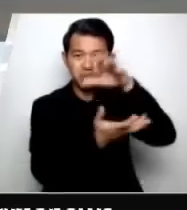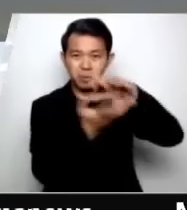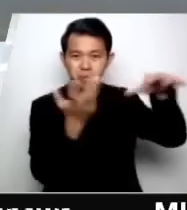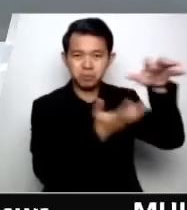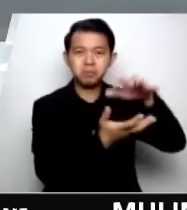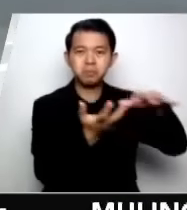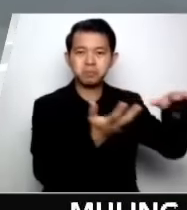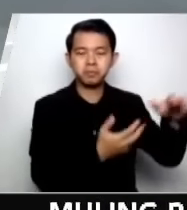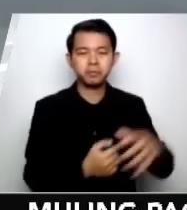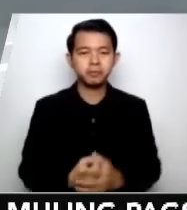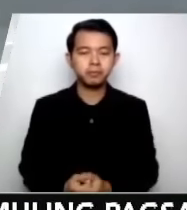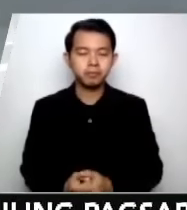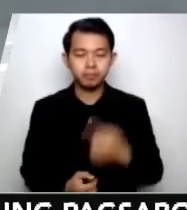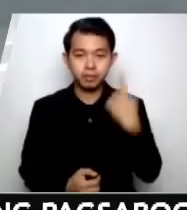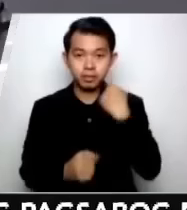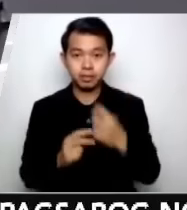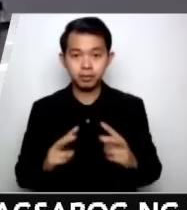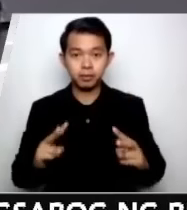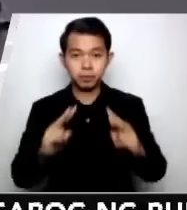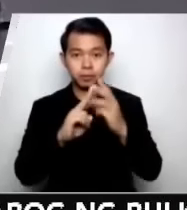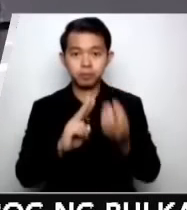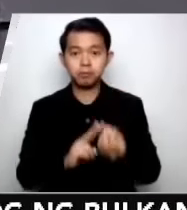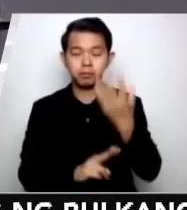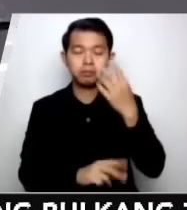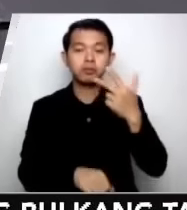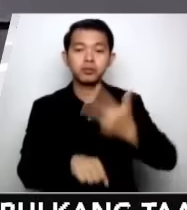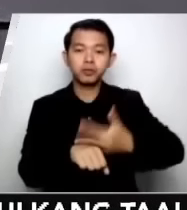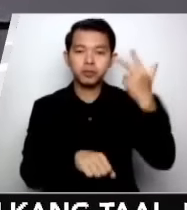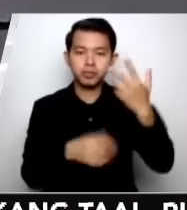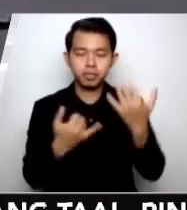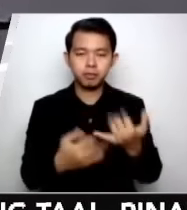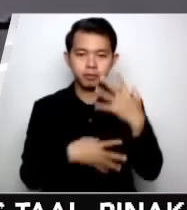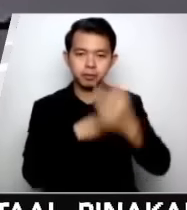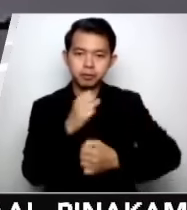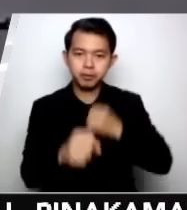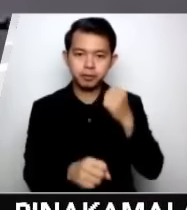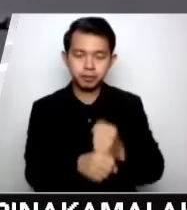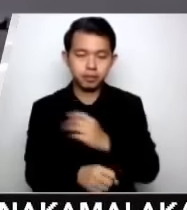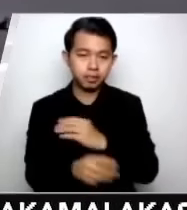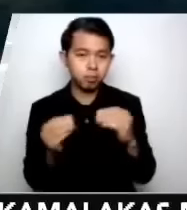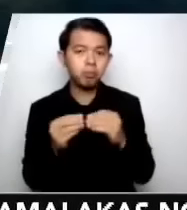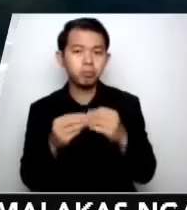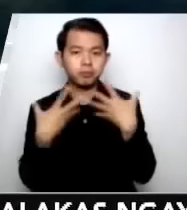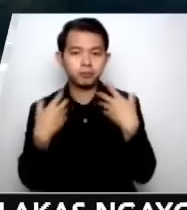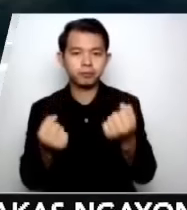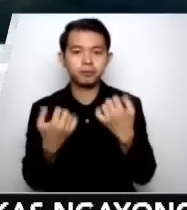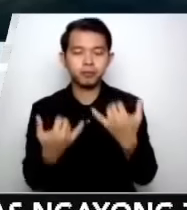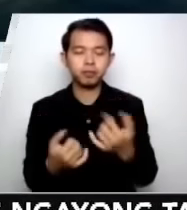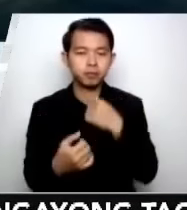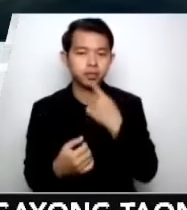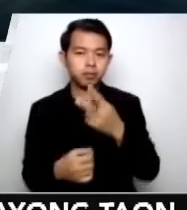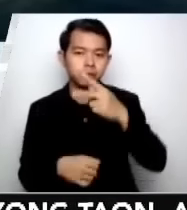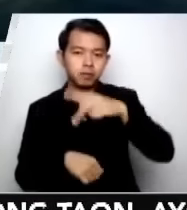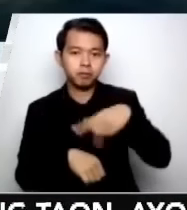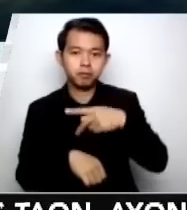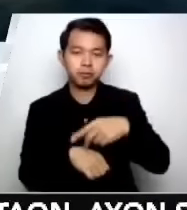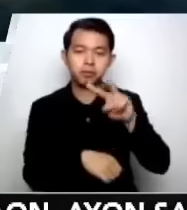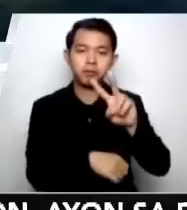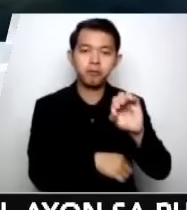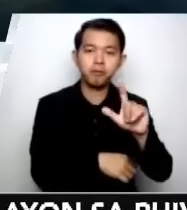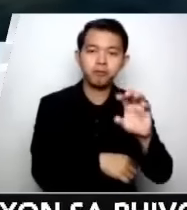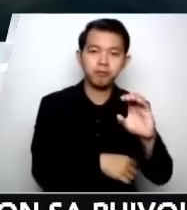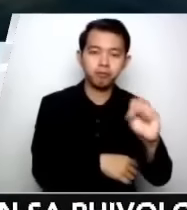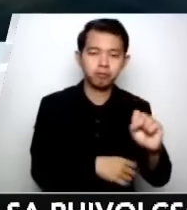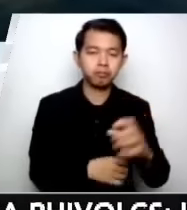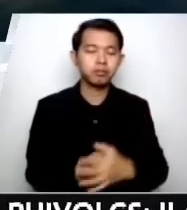kanina, 3 beses ngayong taon na pinakamalakas din ayon sa FIVOX. Umabot sa 2,800 meters ang taas ng plume